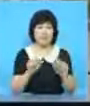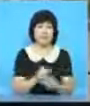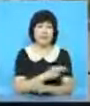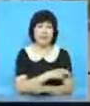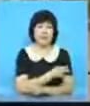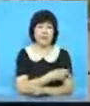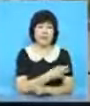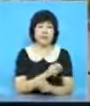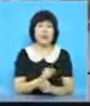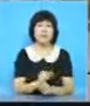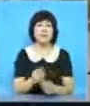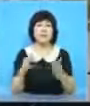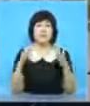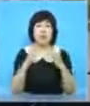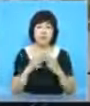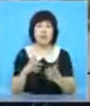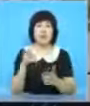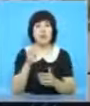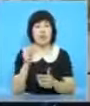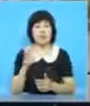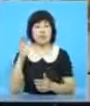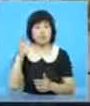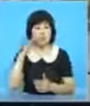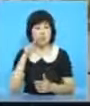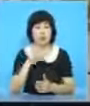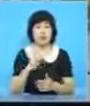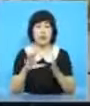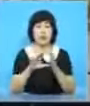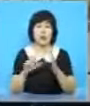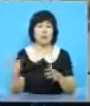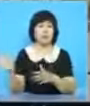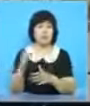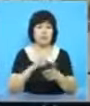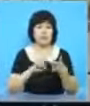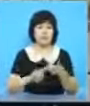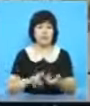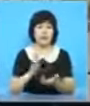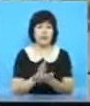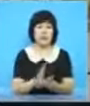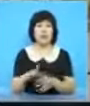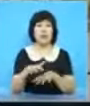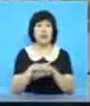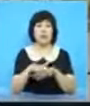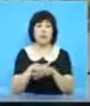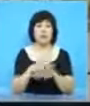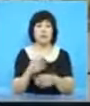үйлер, газ, су, электр желісі бәрі тартылған, халық бәрі жағдай